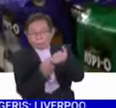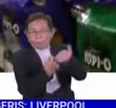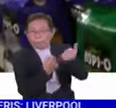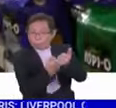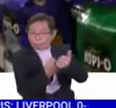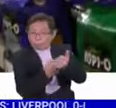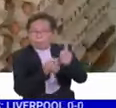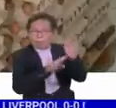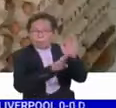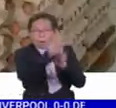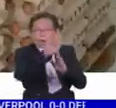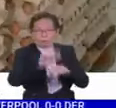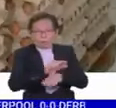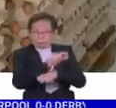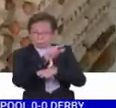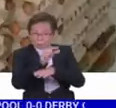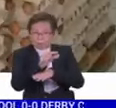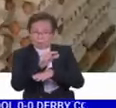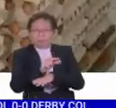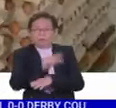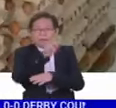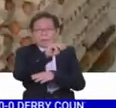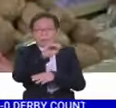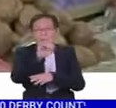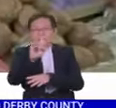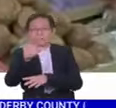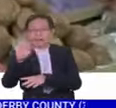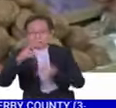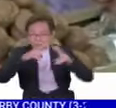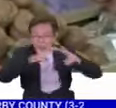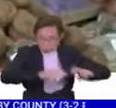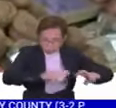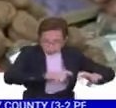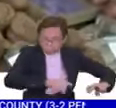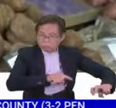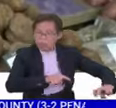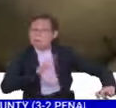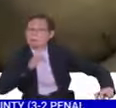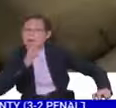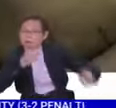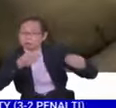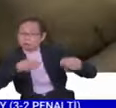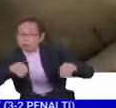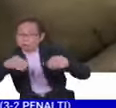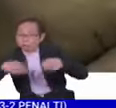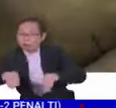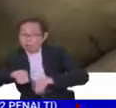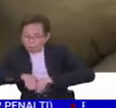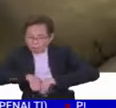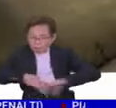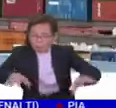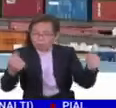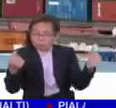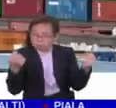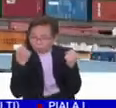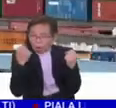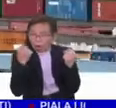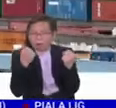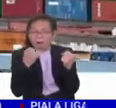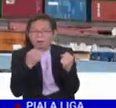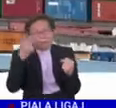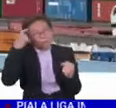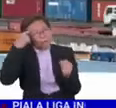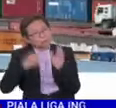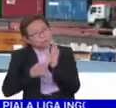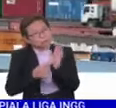sokongan kepada pertumbuhan penggunaan. MIDF Research pula berkata, jualan perdagangan pengedaran yang kukuh memberi